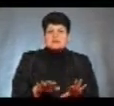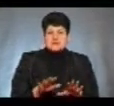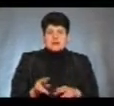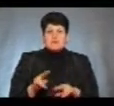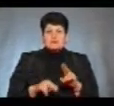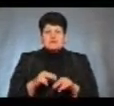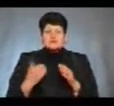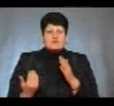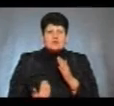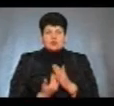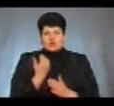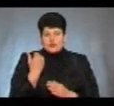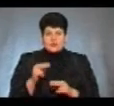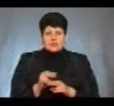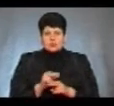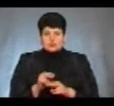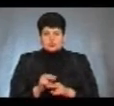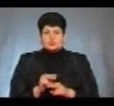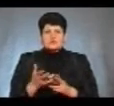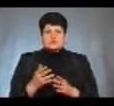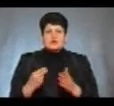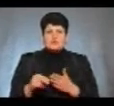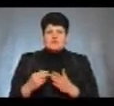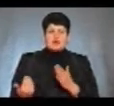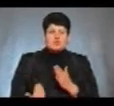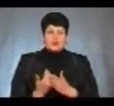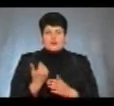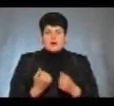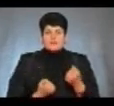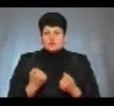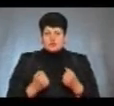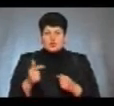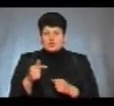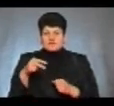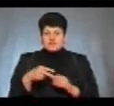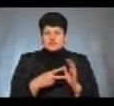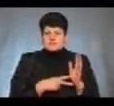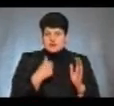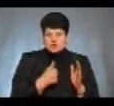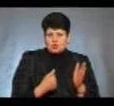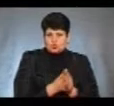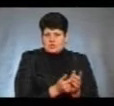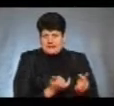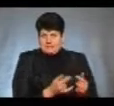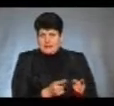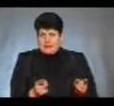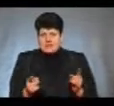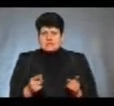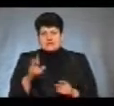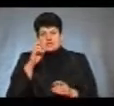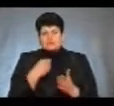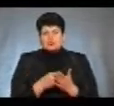і реконструкції старих амбулаторій, а також закупівлю нових автомобілів, з грудня 2017 року дотепер в держбюджету